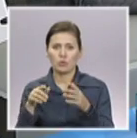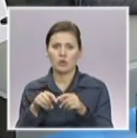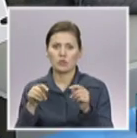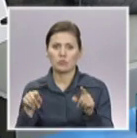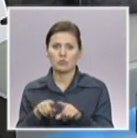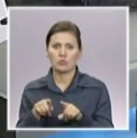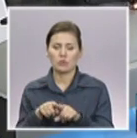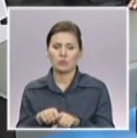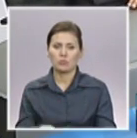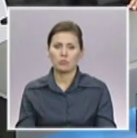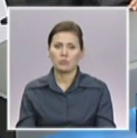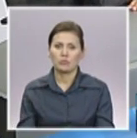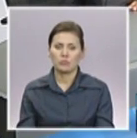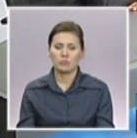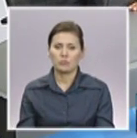ма екен сол?